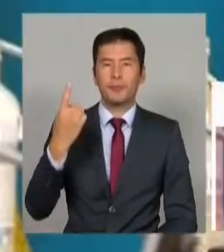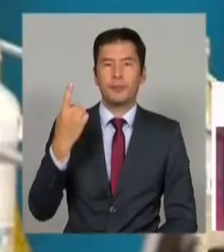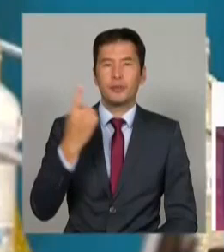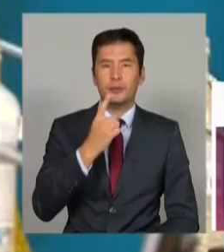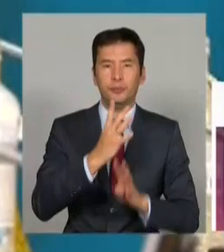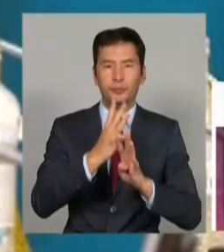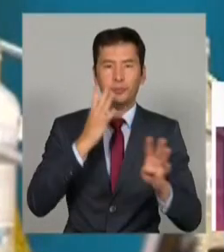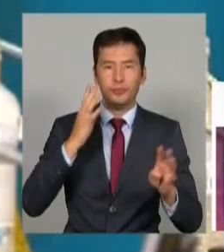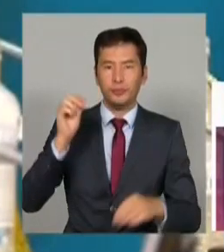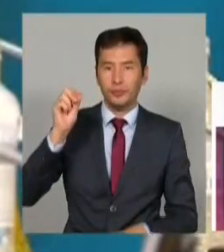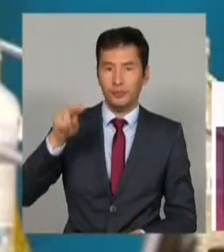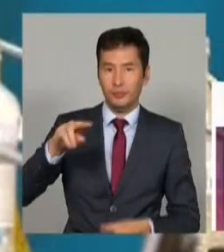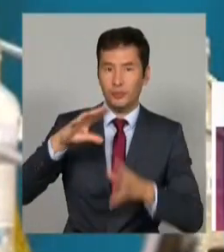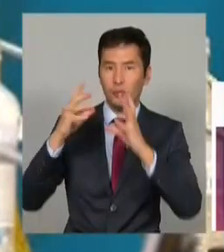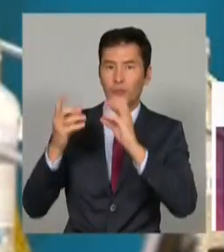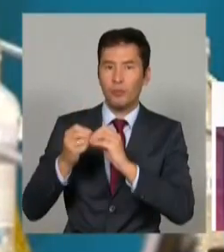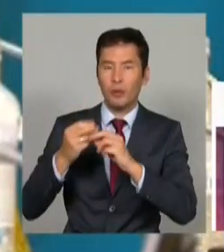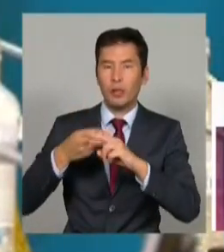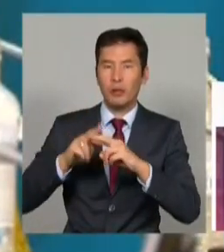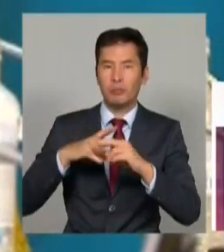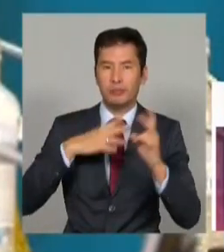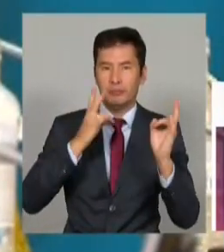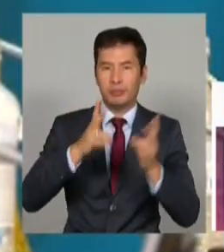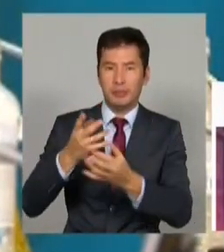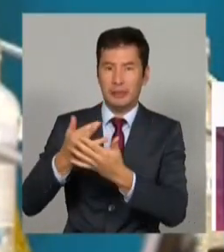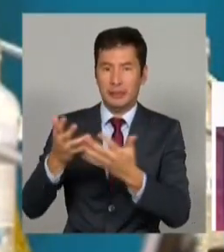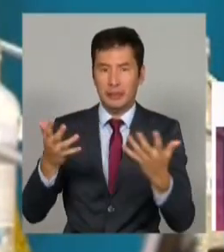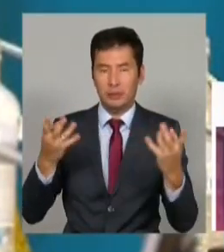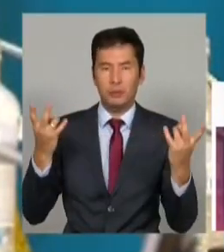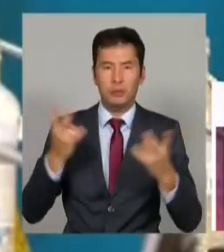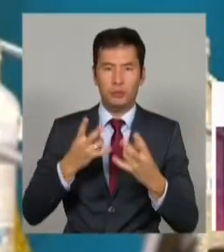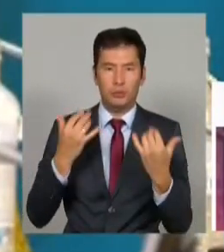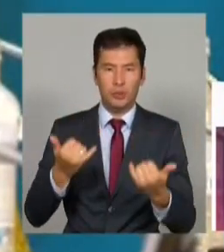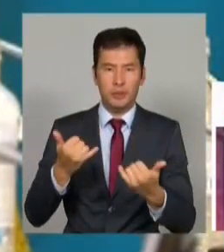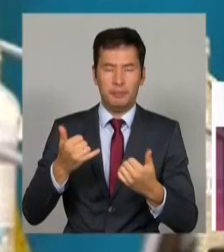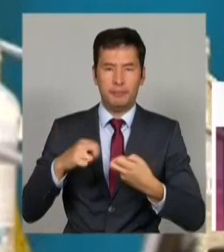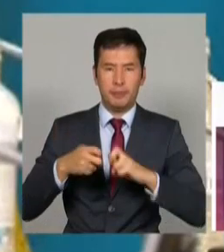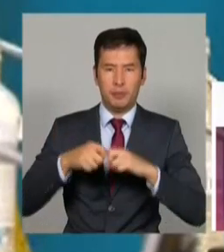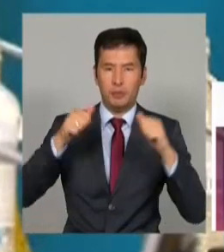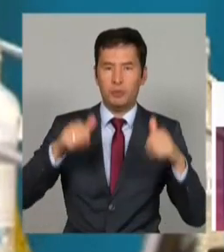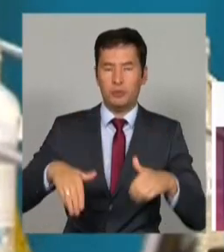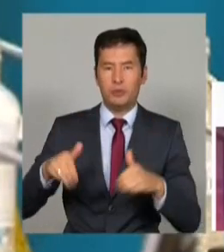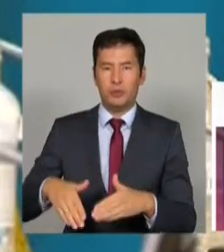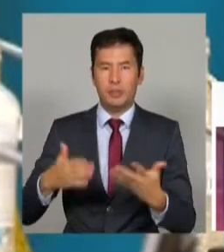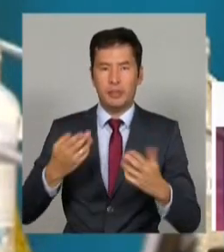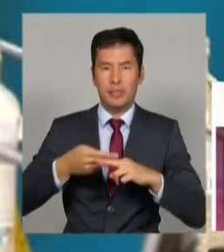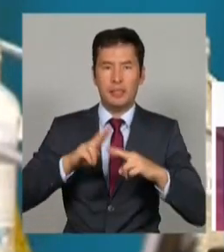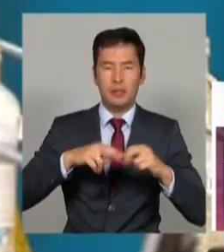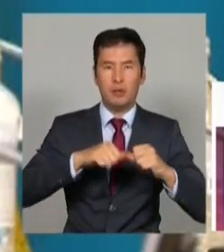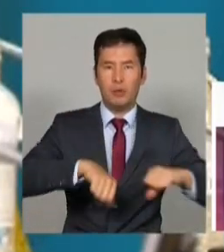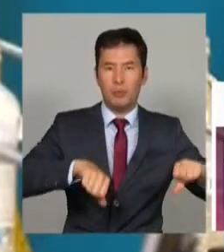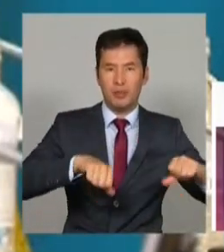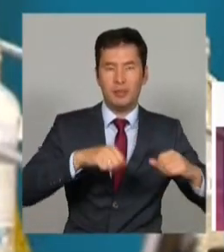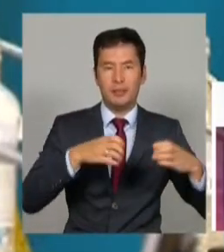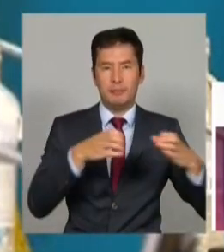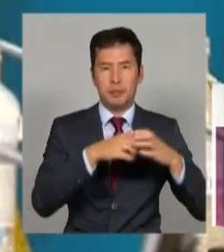Төтенше жағдайдың салдарын жою үшін ведомствоаралық мемлекеттік комиссия құрылсын. Оған премьер-министрдің